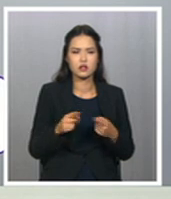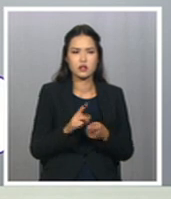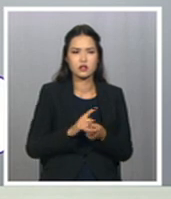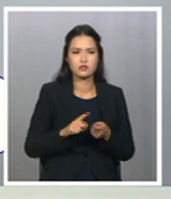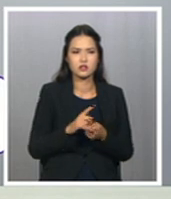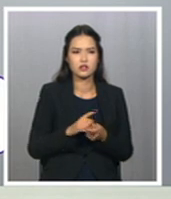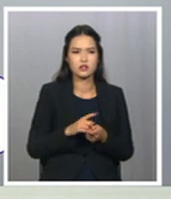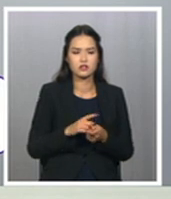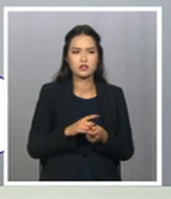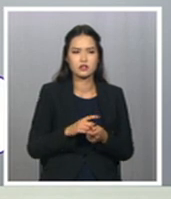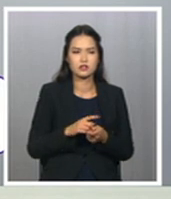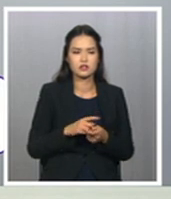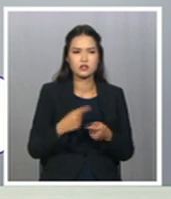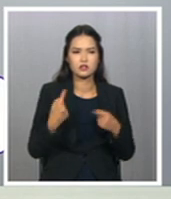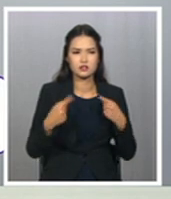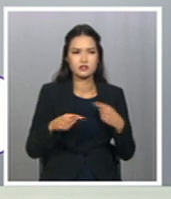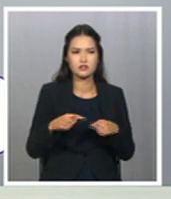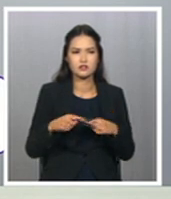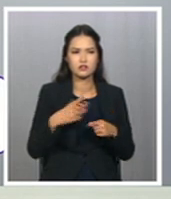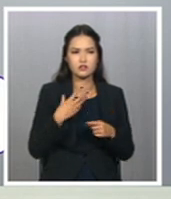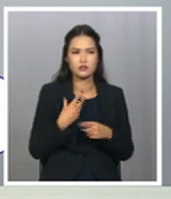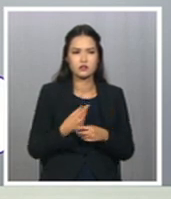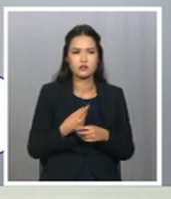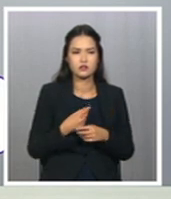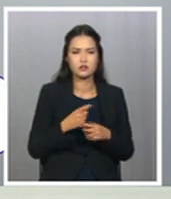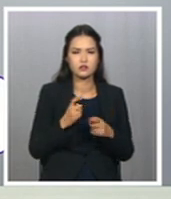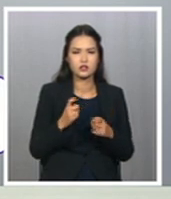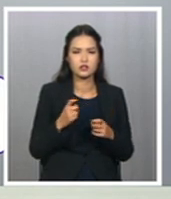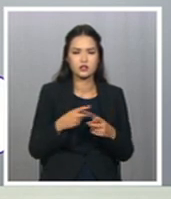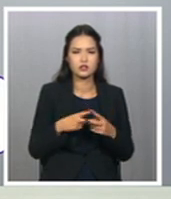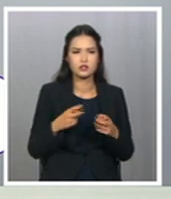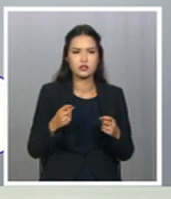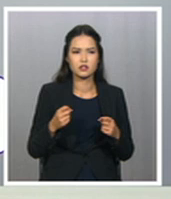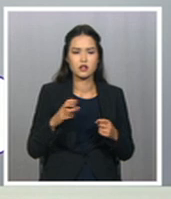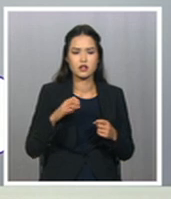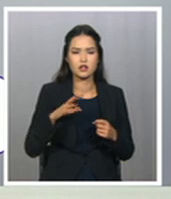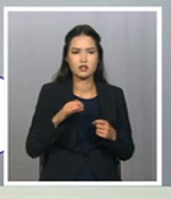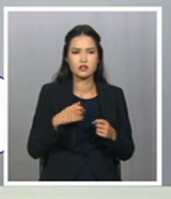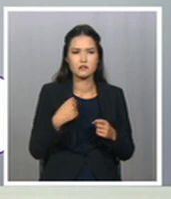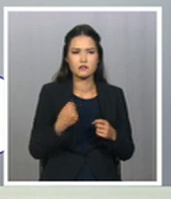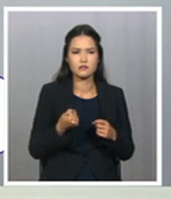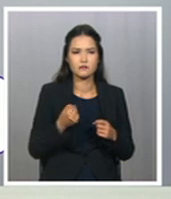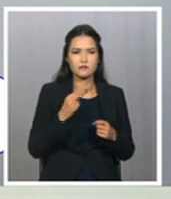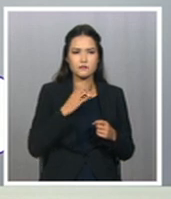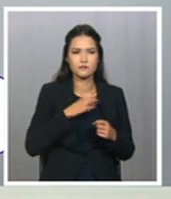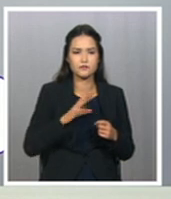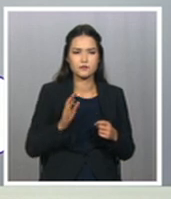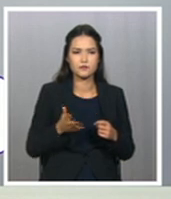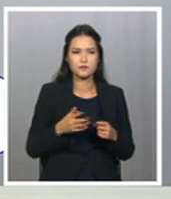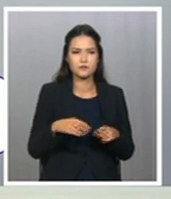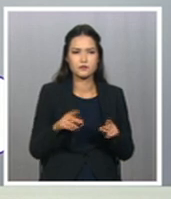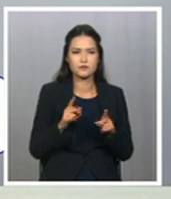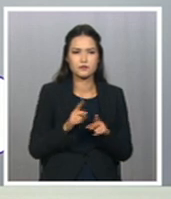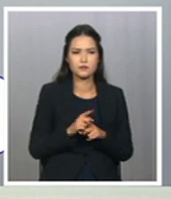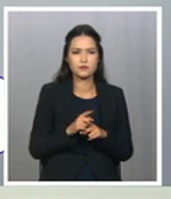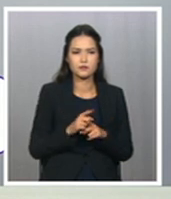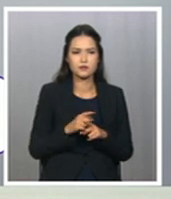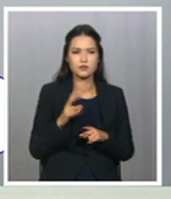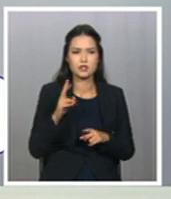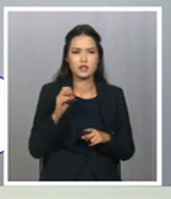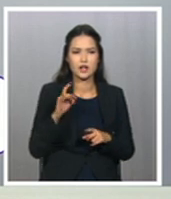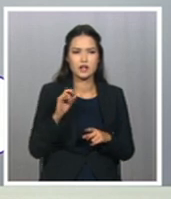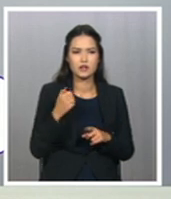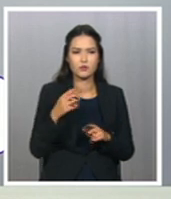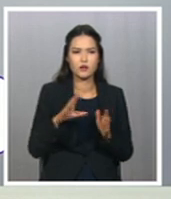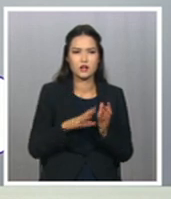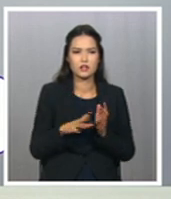шығарылды. Сәйкесінше бізде бұл x ығысу шамасына қарай ауытқиды. Бұл жерде төменгі бөлік дәл ығысу